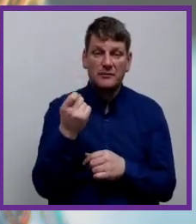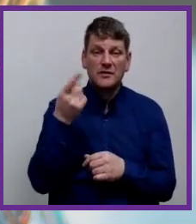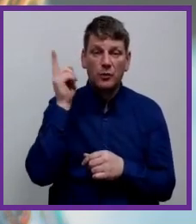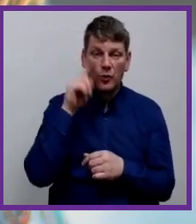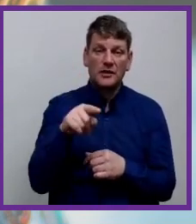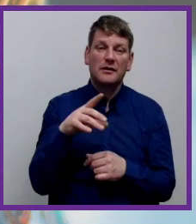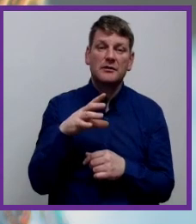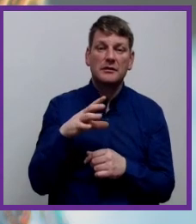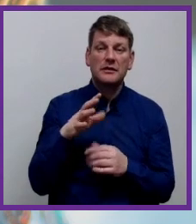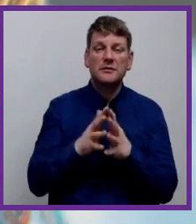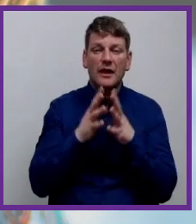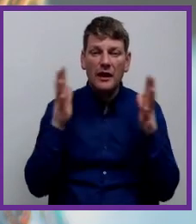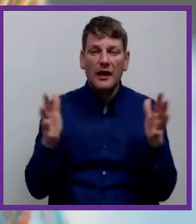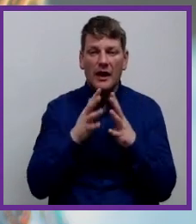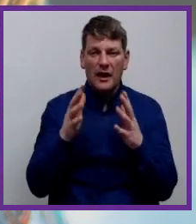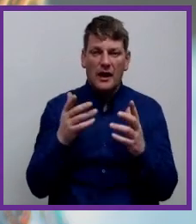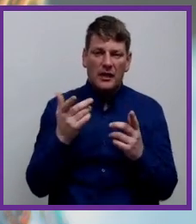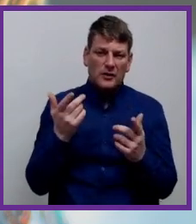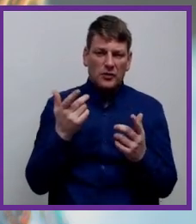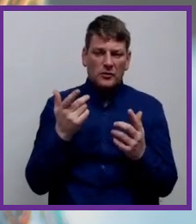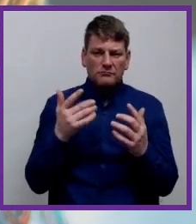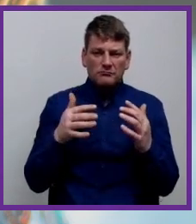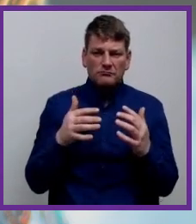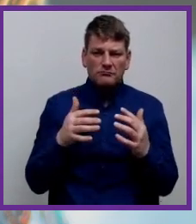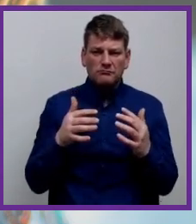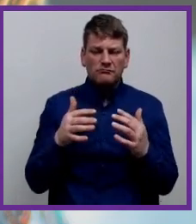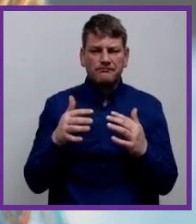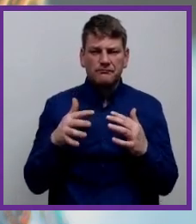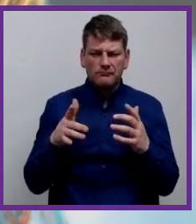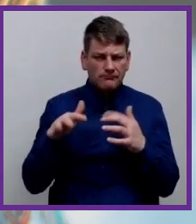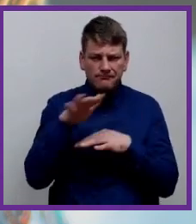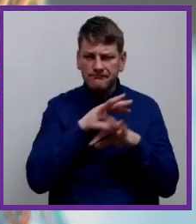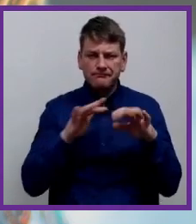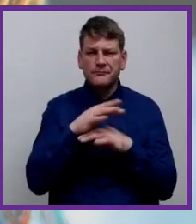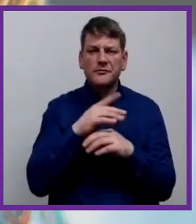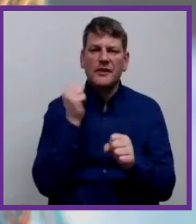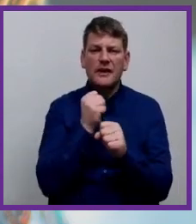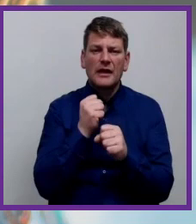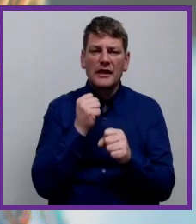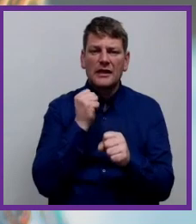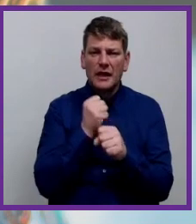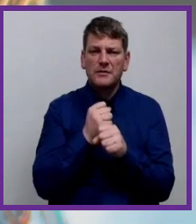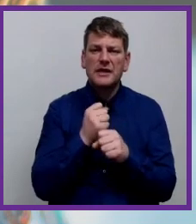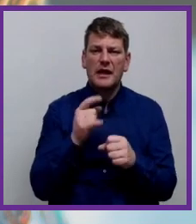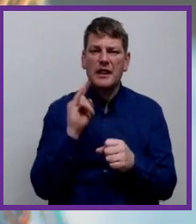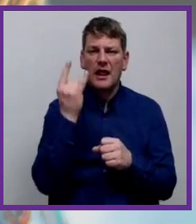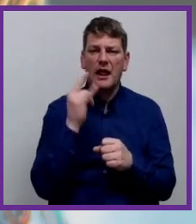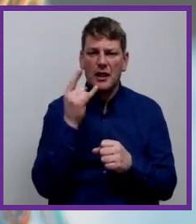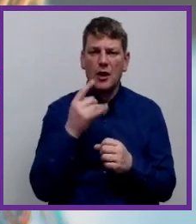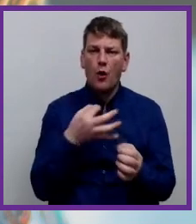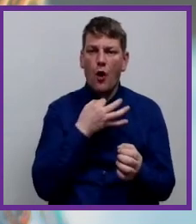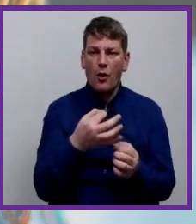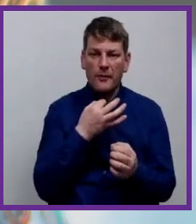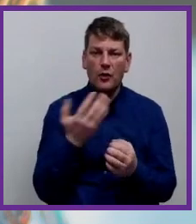bija milzīgu ažiotāžu veicis darbs Leļu opera, kur Katrīna Neiburga